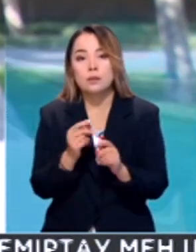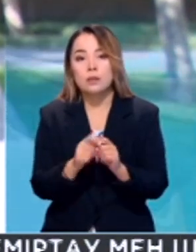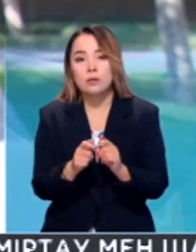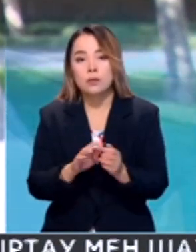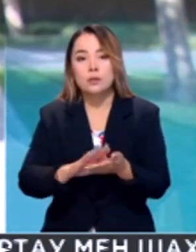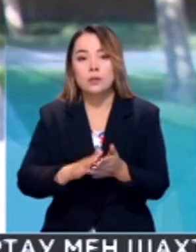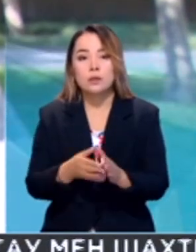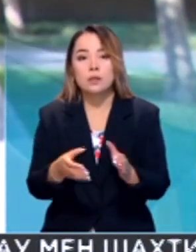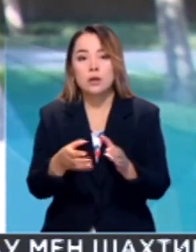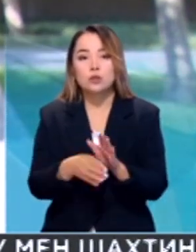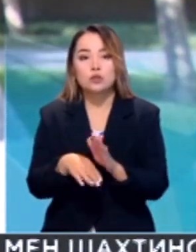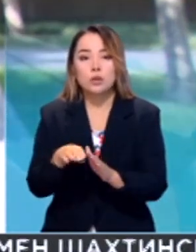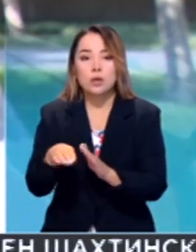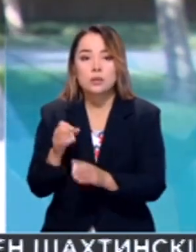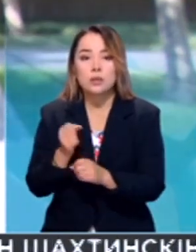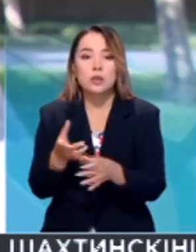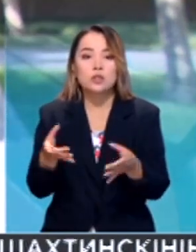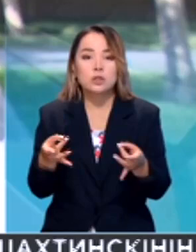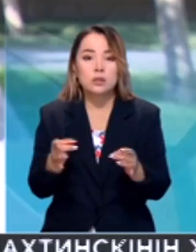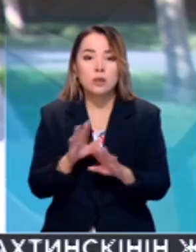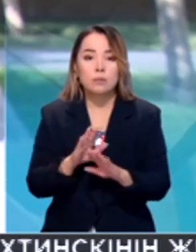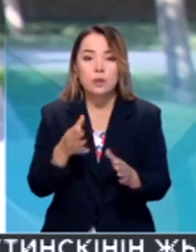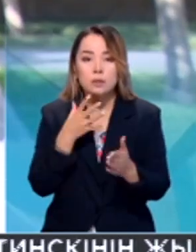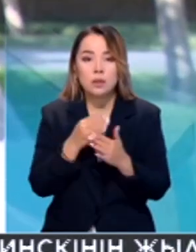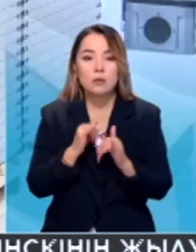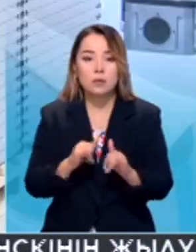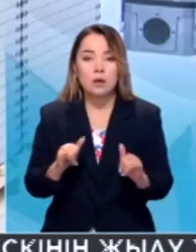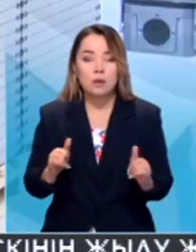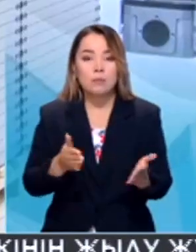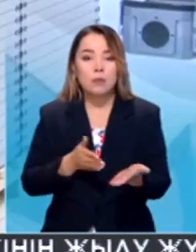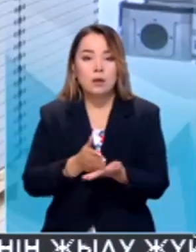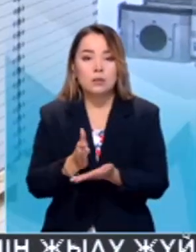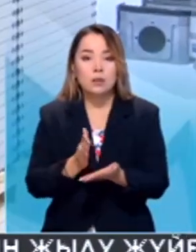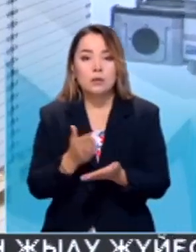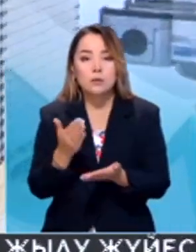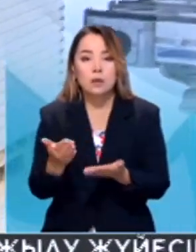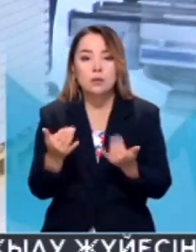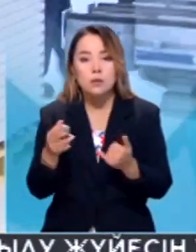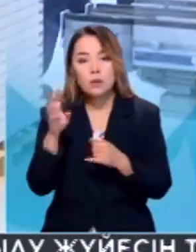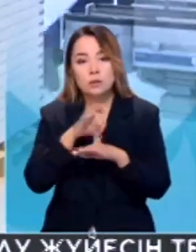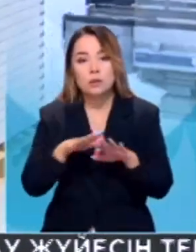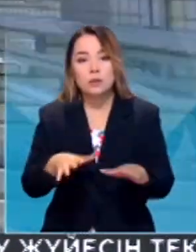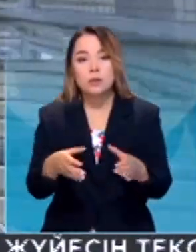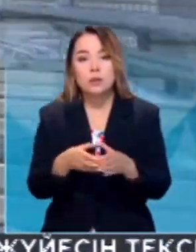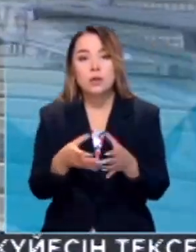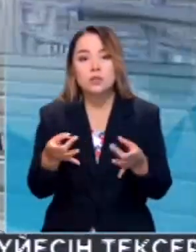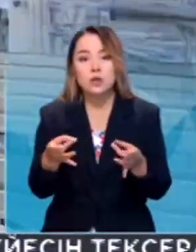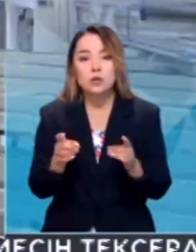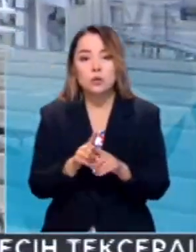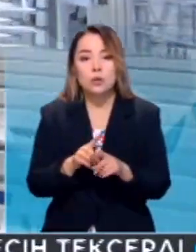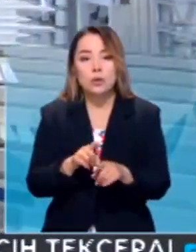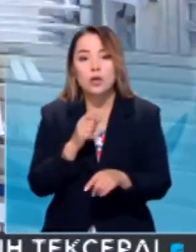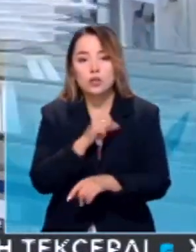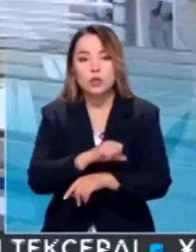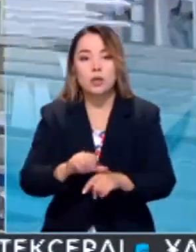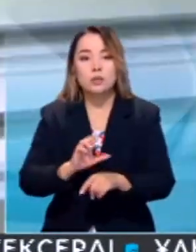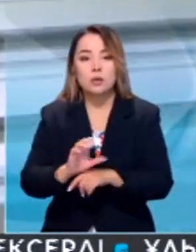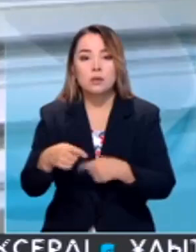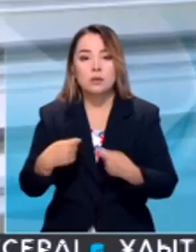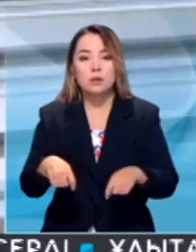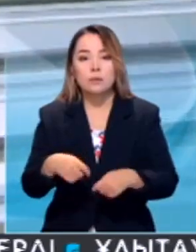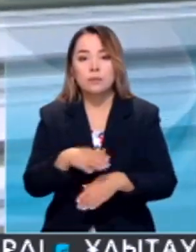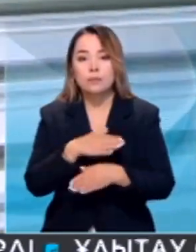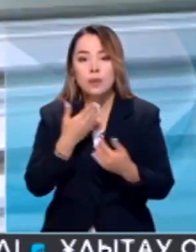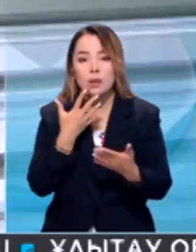инвестклиметті жақсартуға, оның ішінде шикізаттық емес салаларды дамытуға бағытталған. Яғни еліміз шикізатты шетелге сатудан көрі, оны